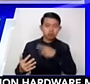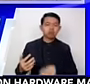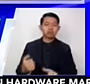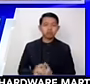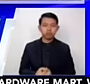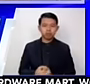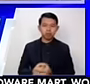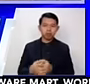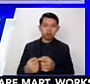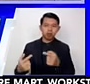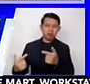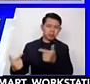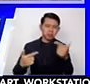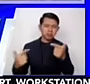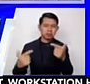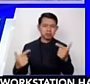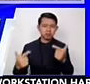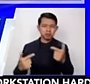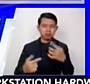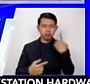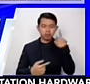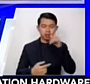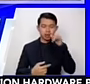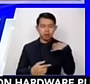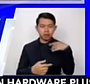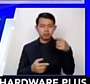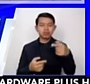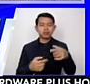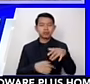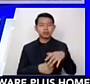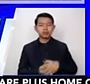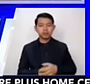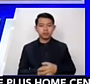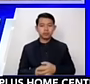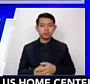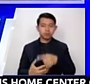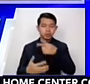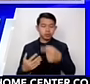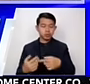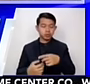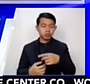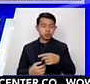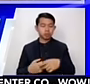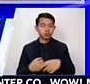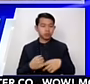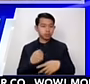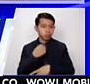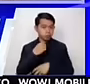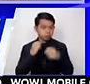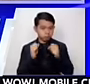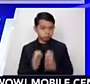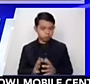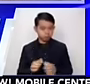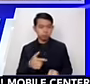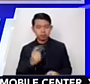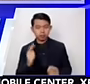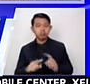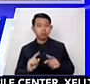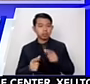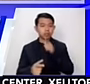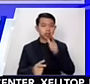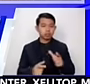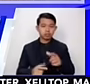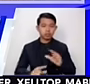kahapon nagpaputok din ang ilan sa mga holder bago tumakas maswerteng hindi tinamaan ang gwardya bago ang